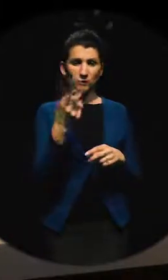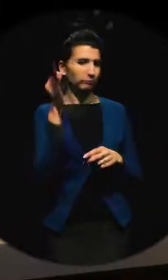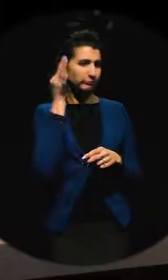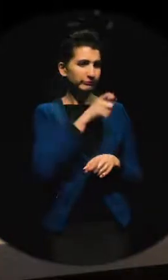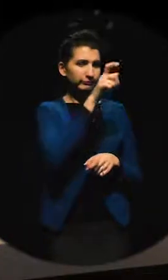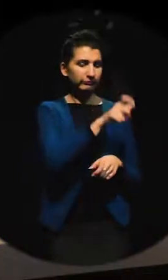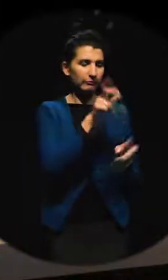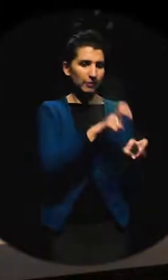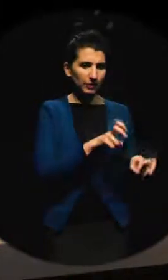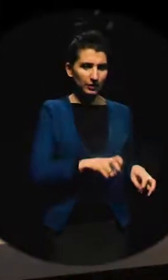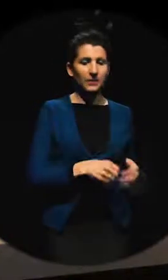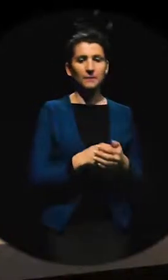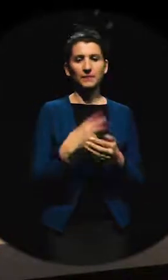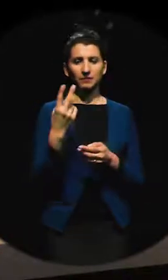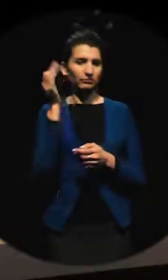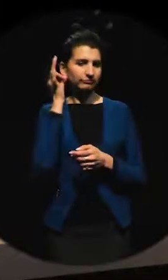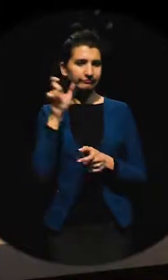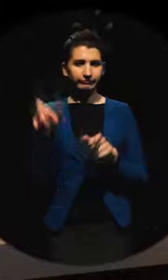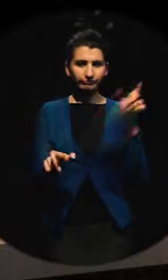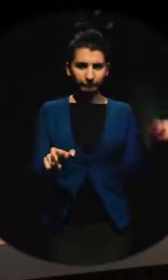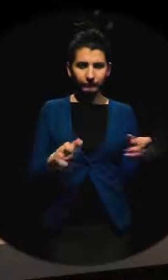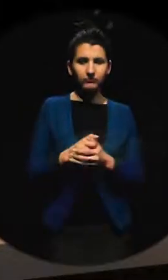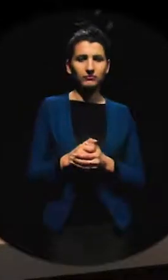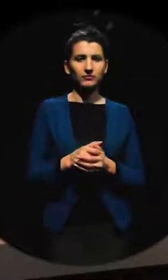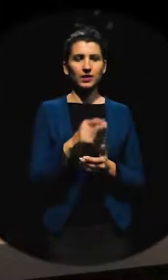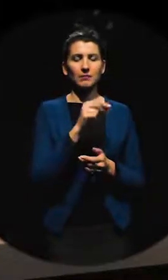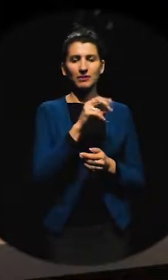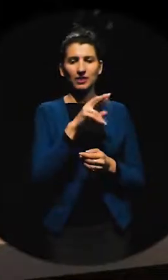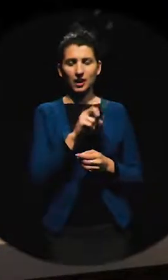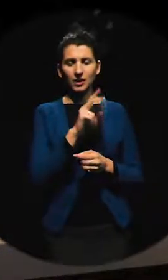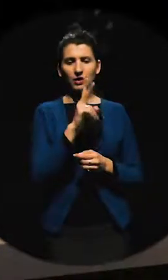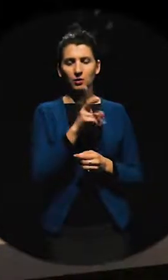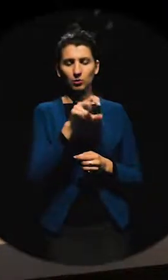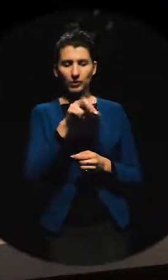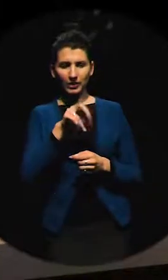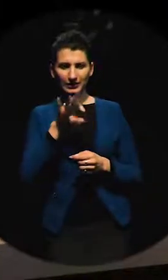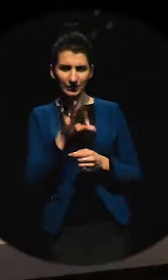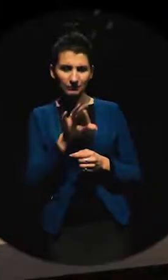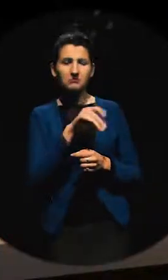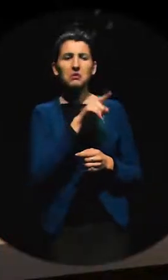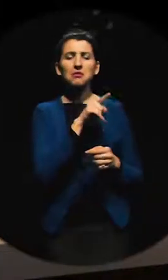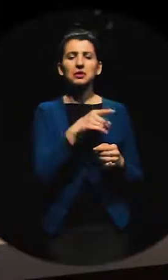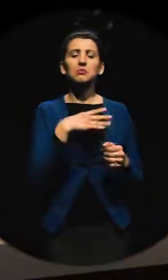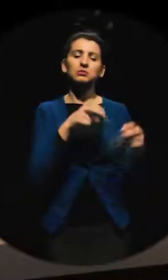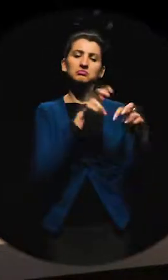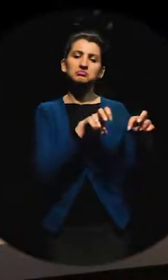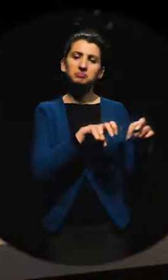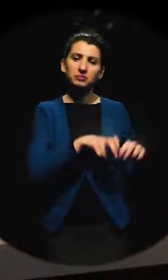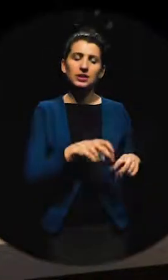Petra Coopers i Rosemary Garland-Thompson. Petra Coopers, która w swoich rozważaniach na